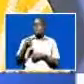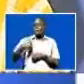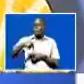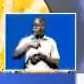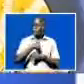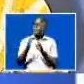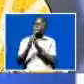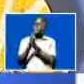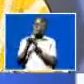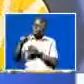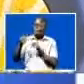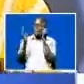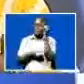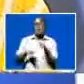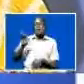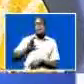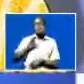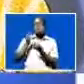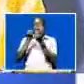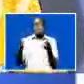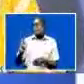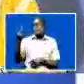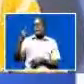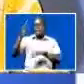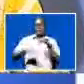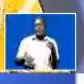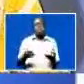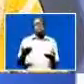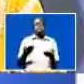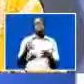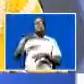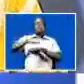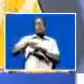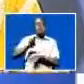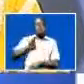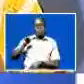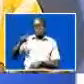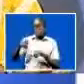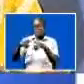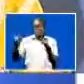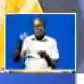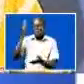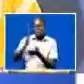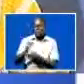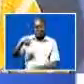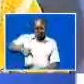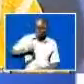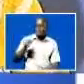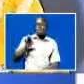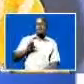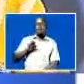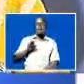sana, na hawa wanawake wa sumu ndo wamejaa sana kushinda hawa wanawake wema. Afadhali tuambiane ukweli, mikiwa mimi mwenyewe ni mwanamke.